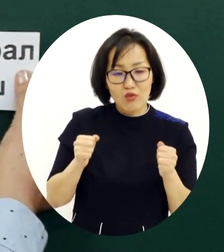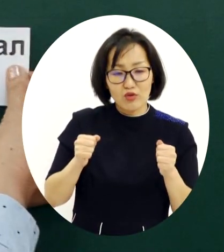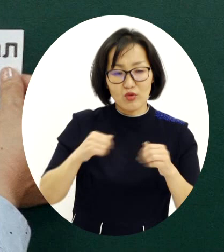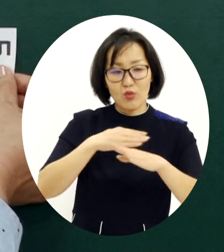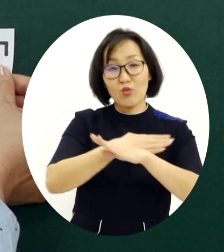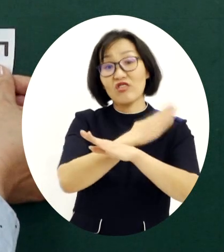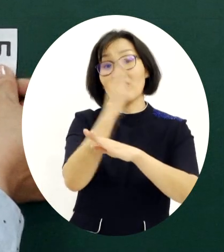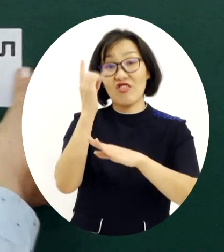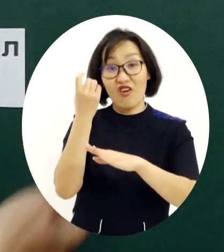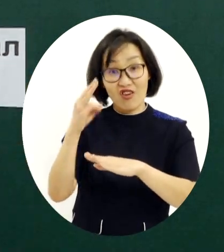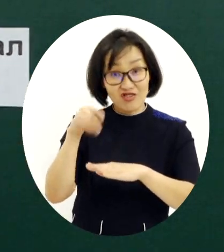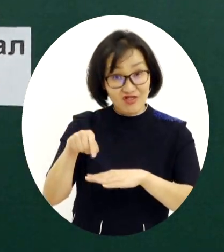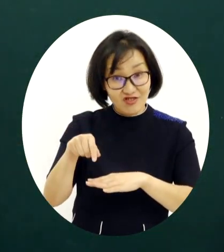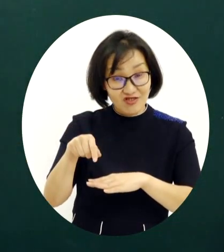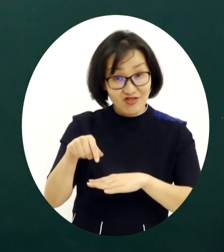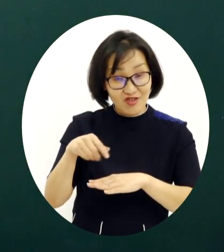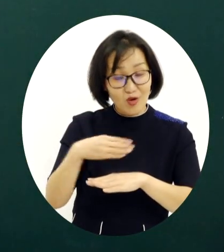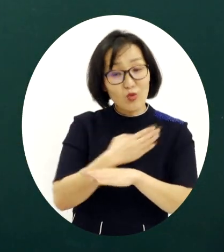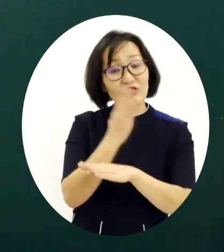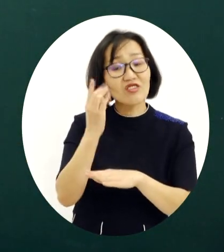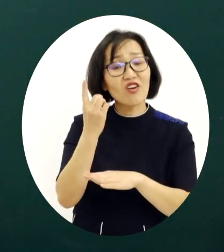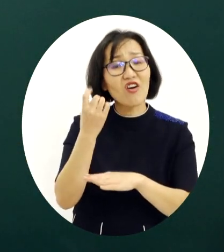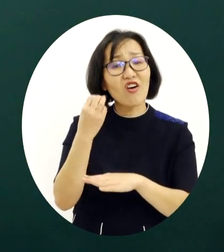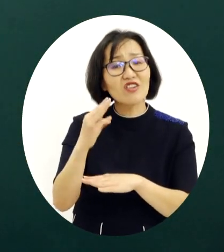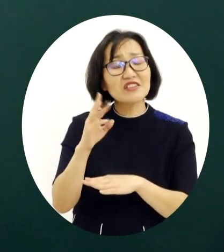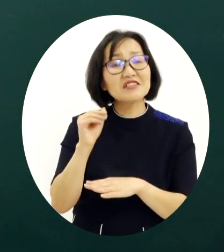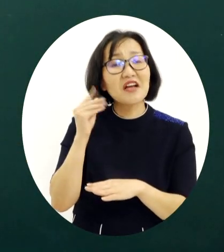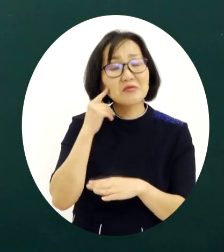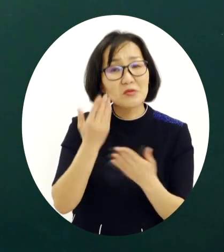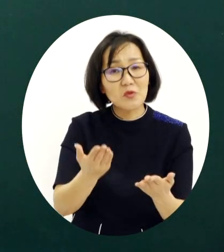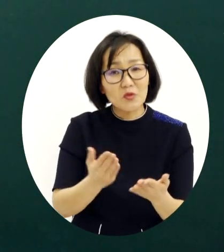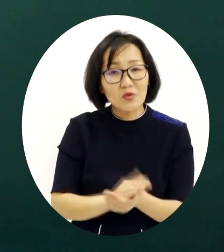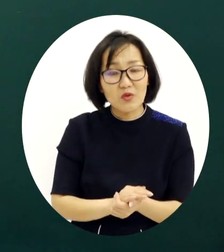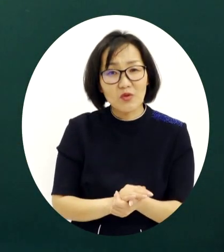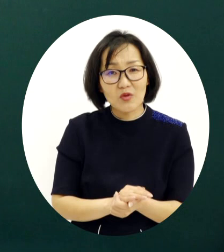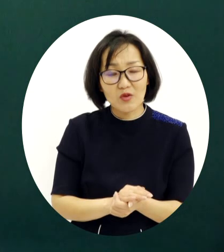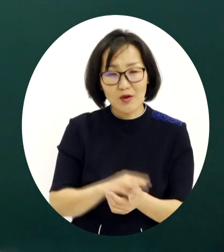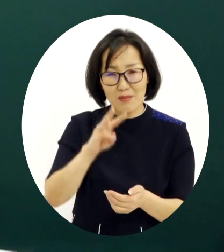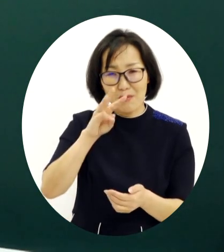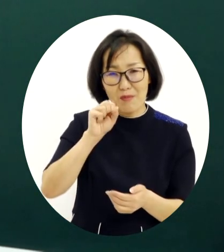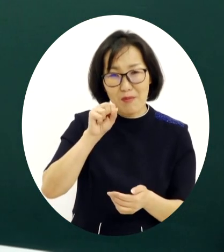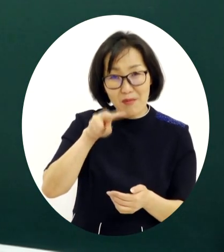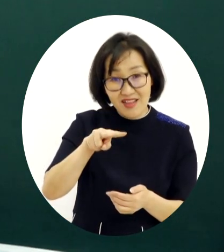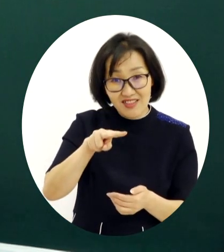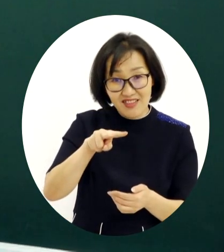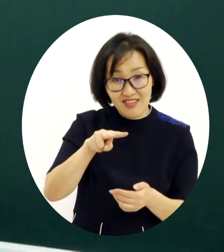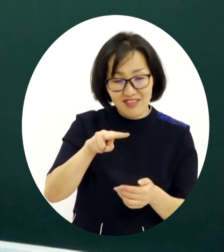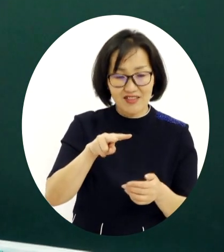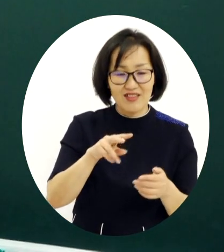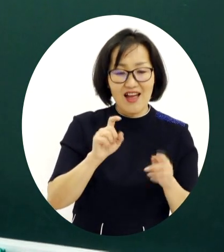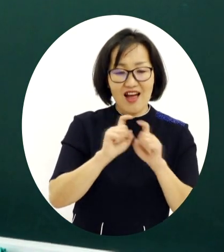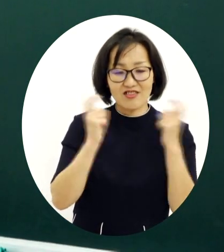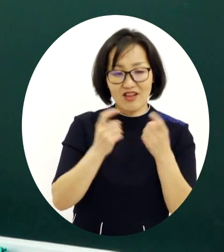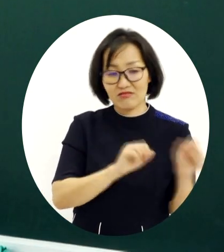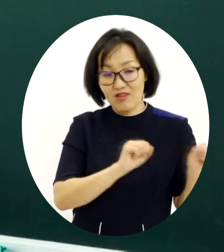үлрэл үдээс хойш. За, үдээс хойш гэдгийг чи яаж мэдсэн бэ гэхээр мал хотлох цаг төгсөн учраас үдээс